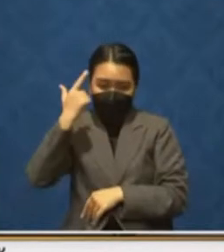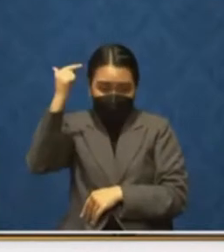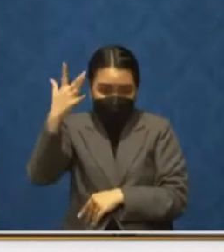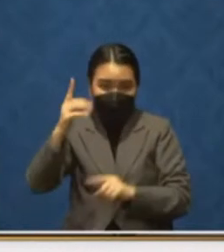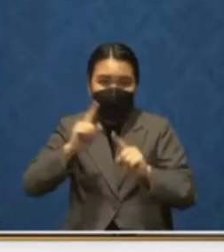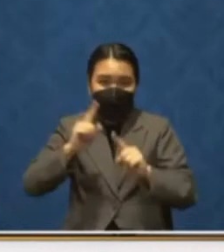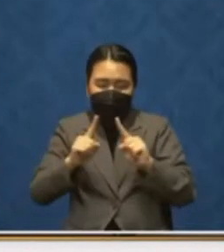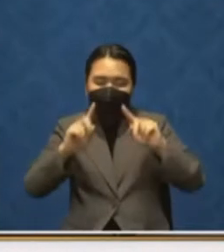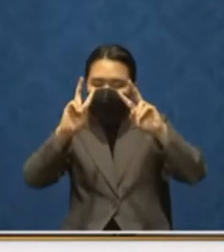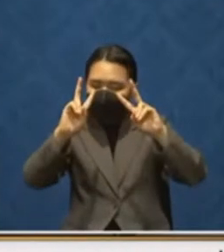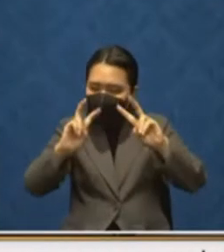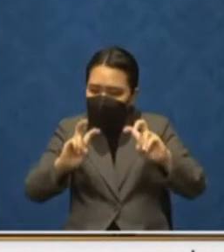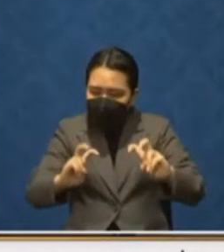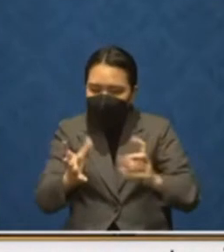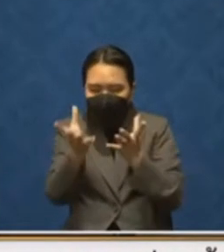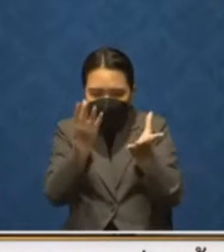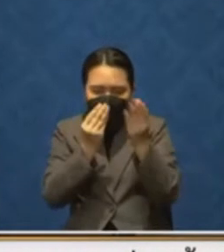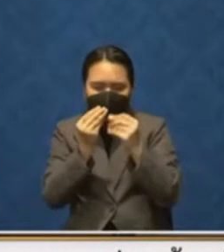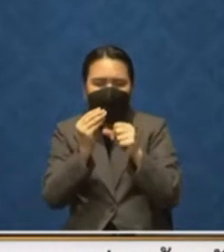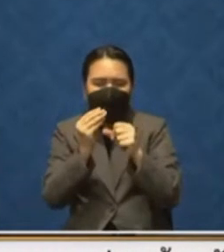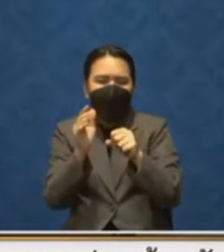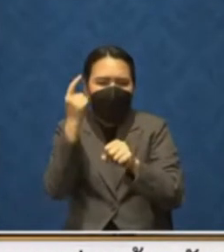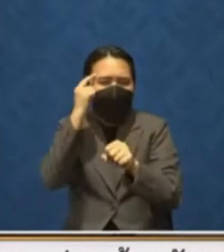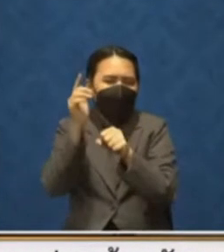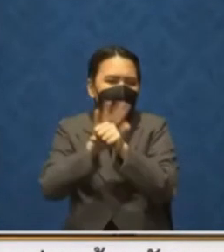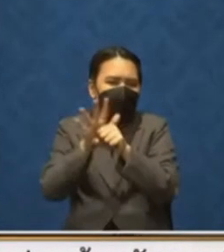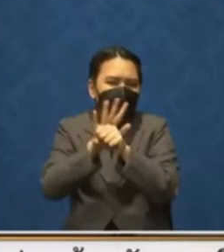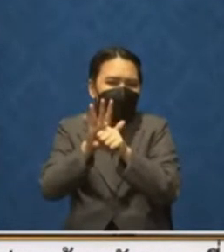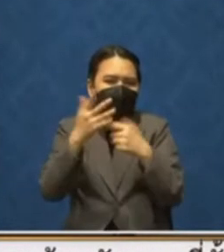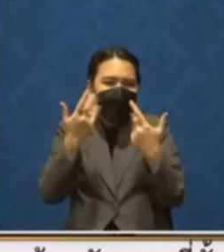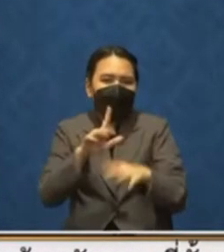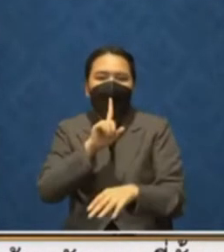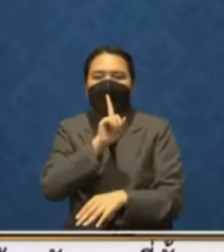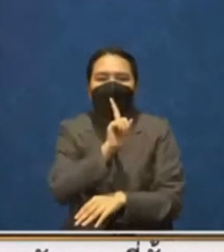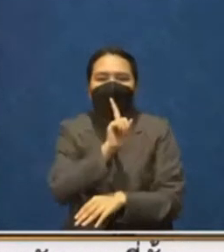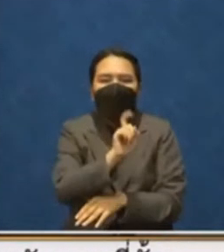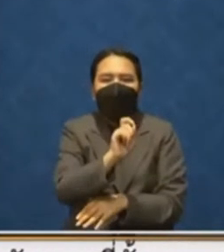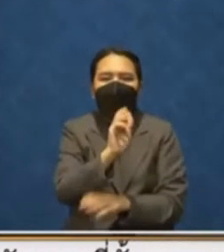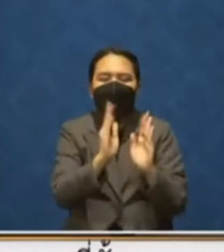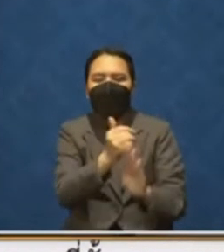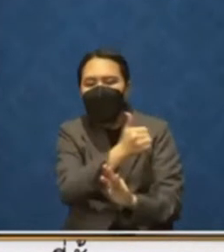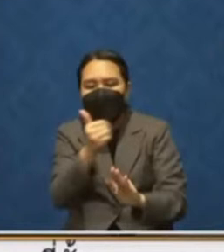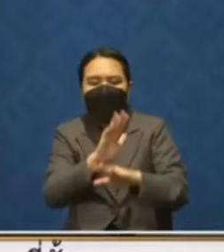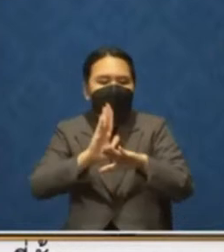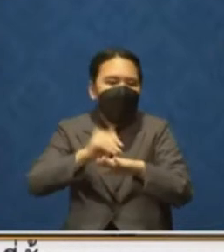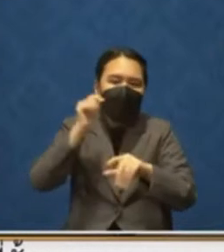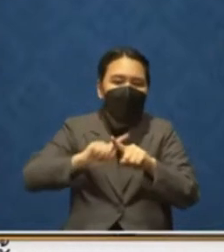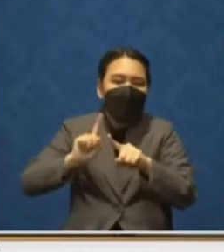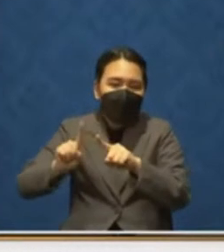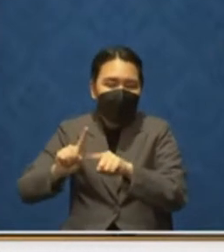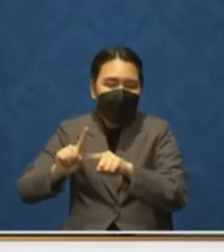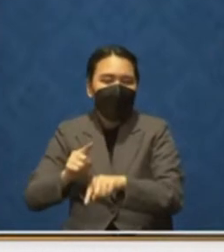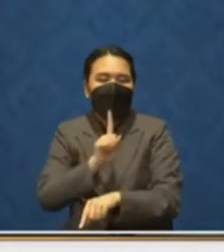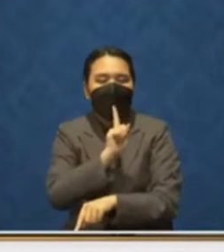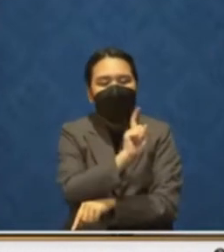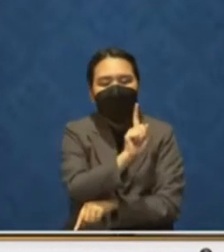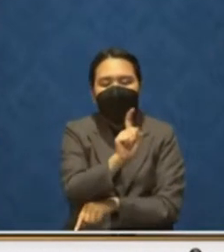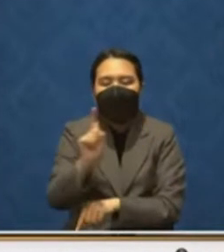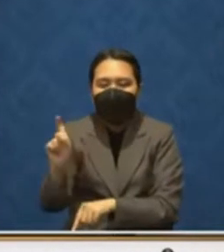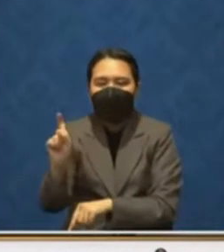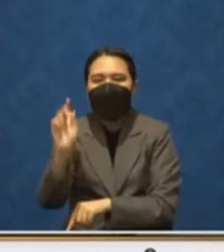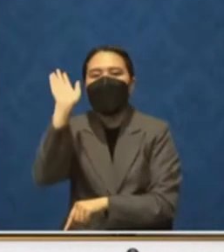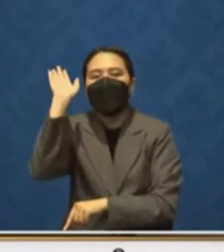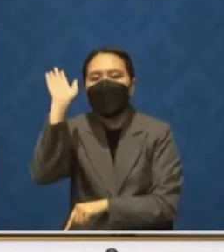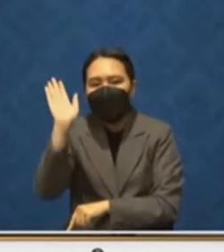กดเลยพอรู้สอบถามคุณพี่ใช้แล้วนิตาพรรณบ้างสอบถามผู้ดูที่เคยอยู่ในบ้านวงพลังงานบ้างก็เลยถึงบางอ้อ